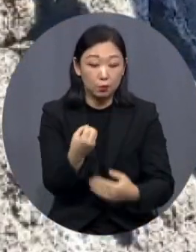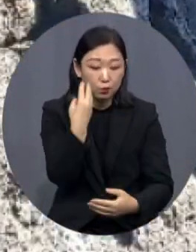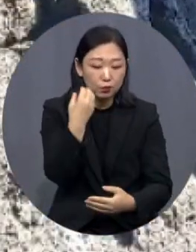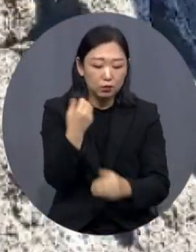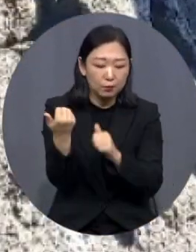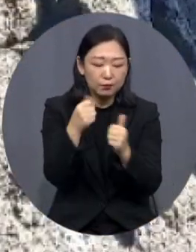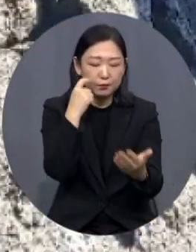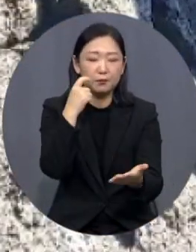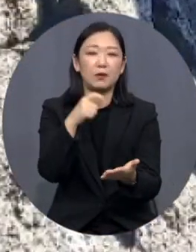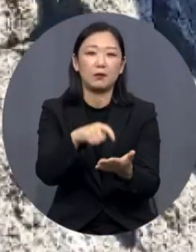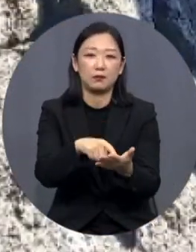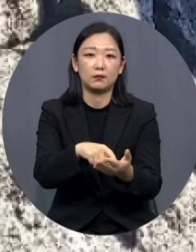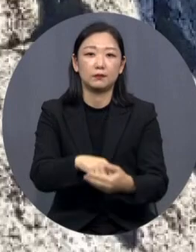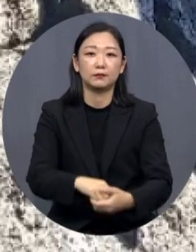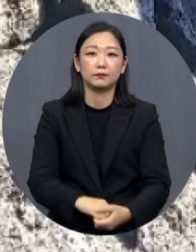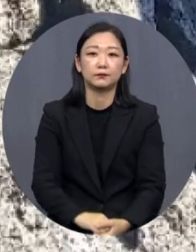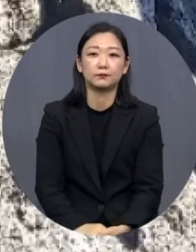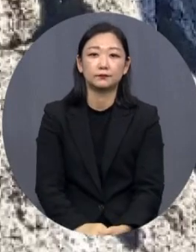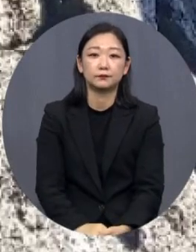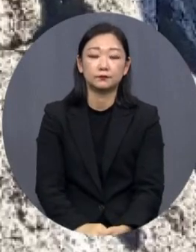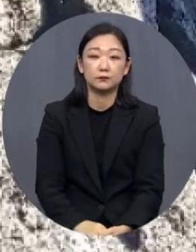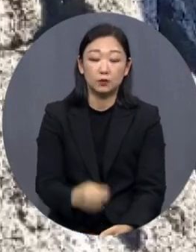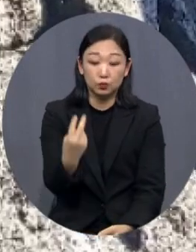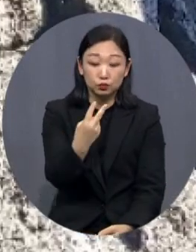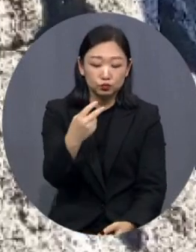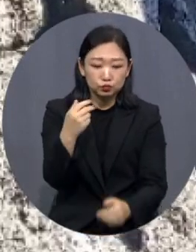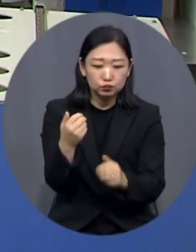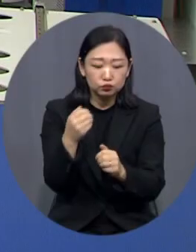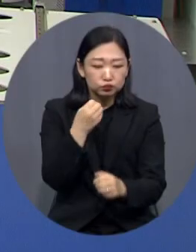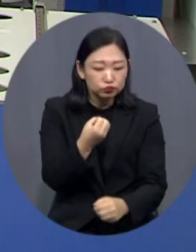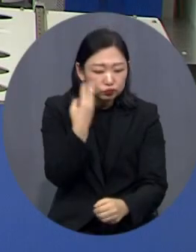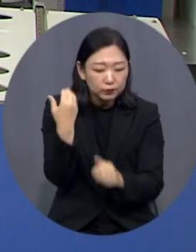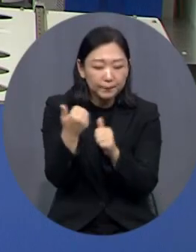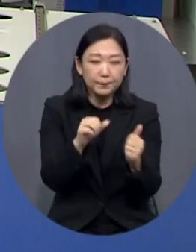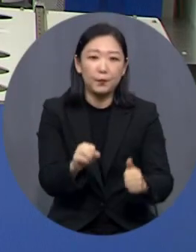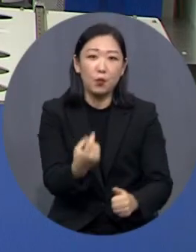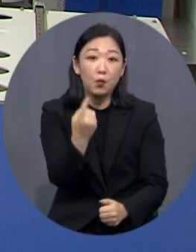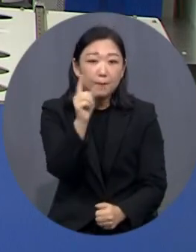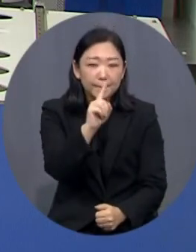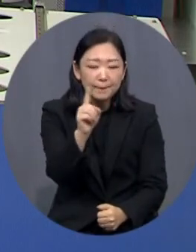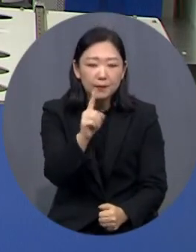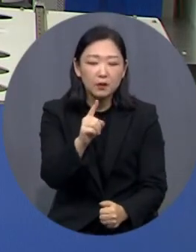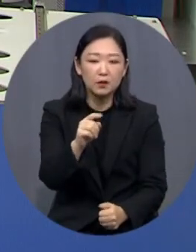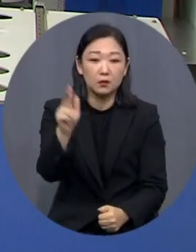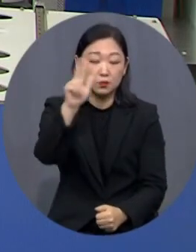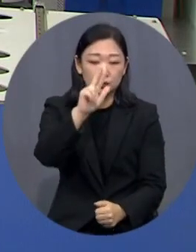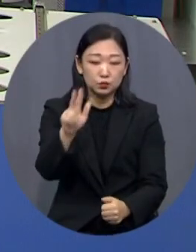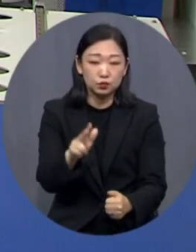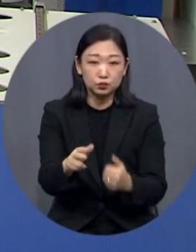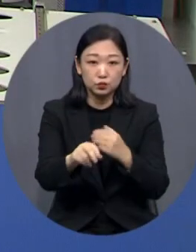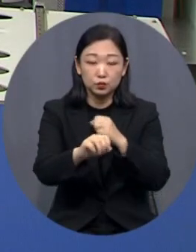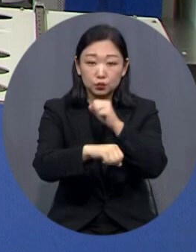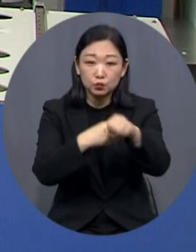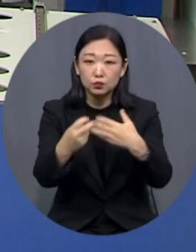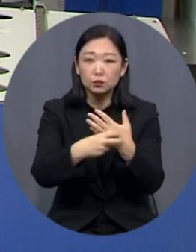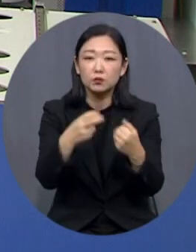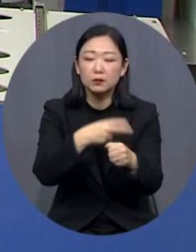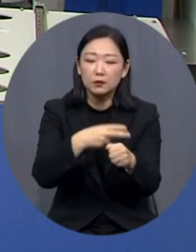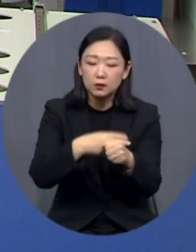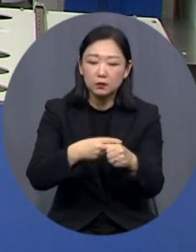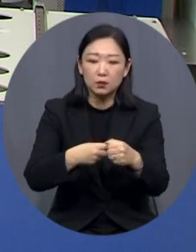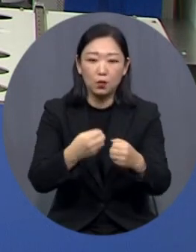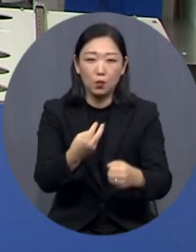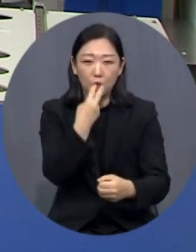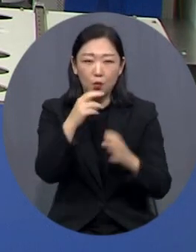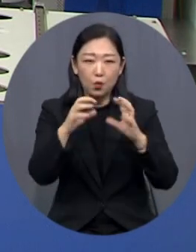죽은 채 발견됐습니다 두 상이의 폐사 원인을 밝히기 위해 국내 수의사들과 홍콩 영상 전문의들이 한